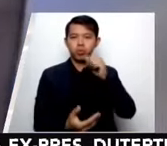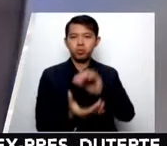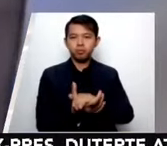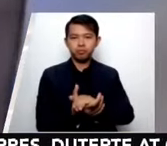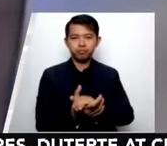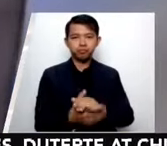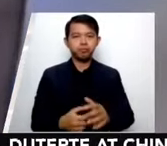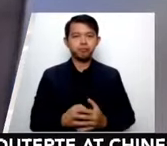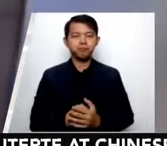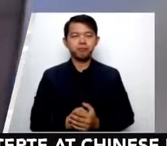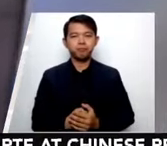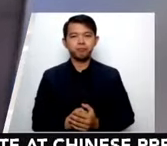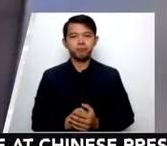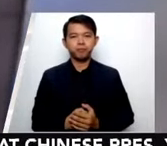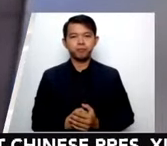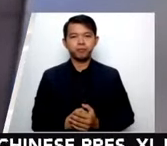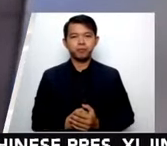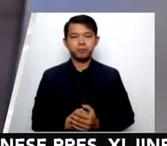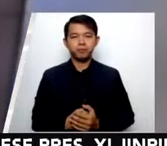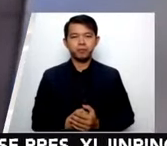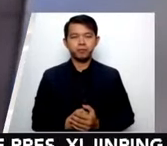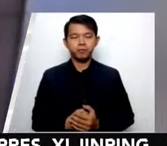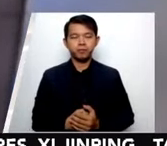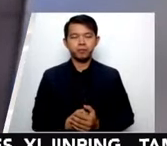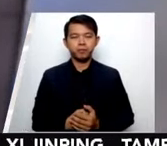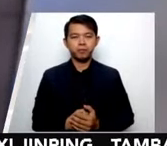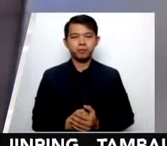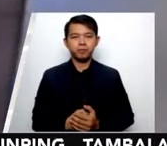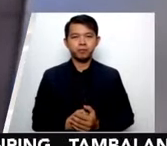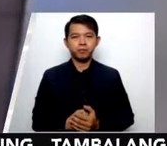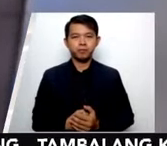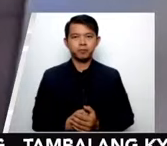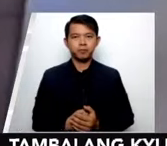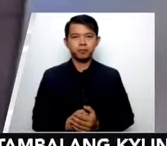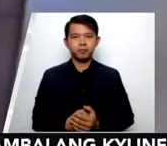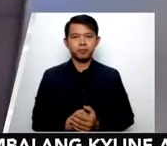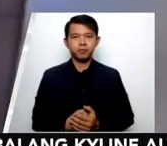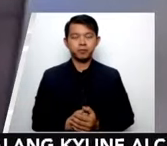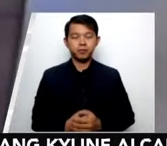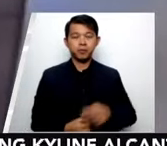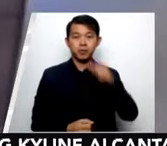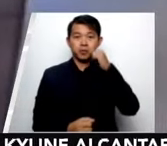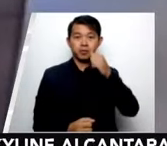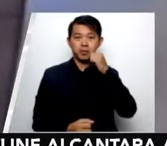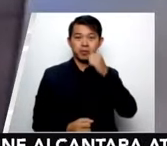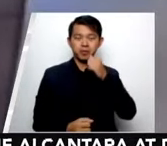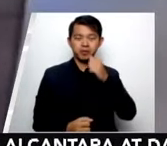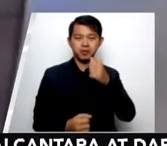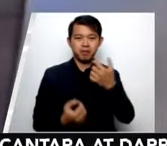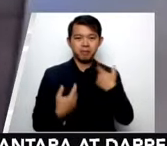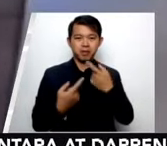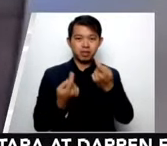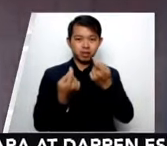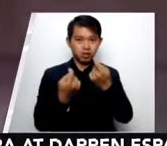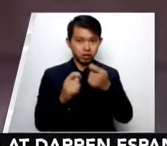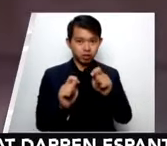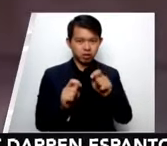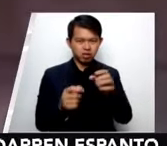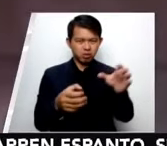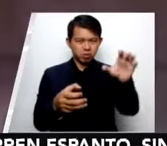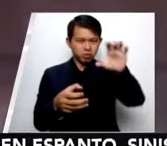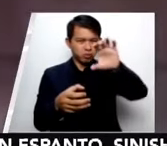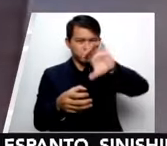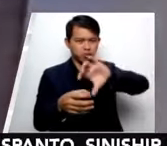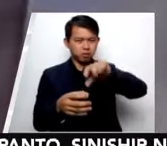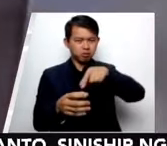consulta May isinasalin sa mas maliit na lalagyan ang babaeng ito na Nasa laundry area ng kanilang bahay sa America matapos ang